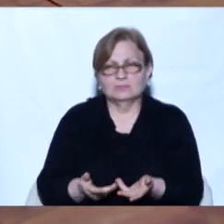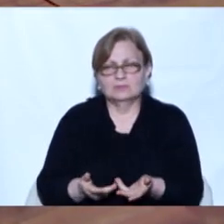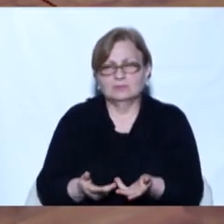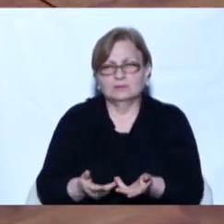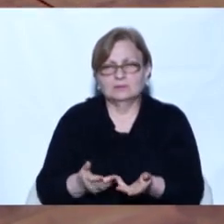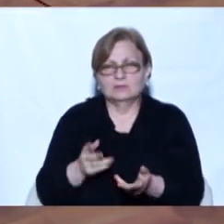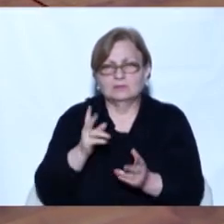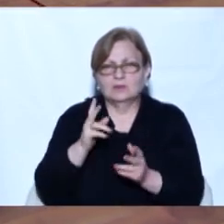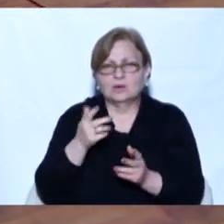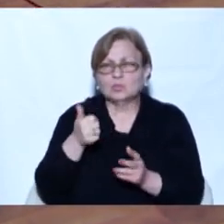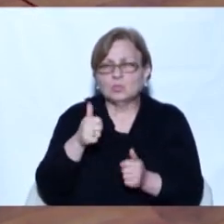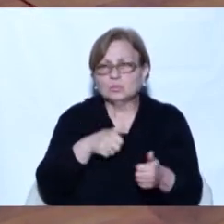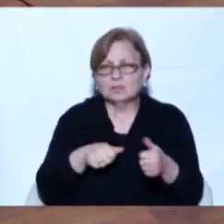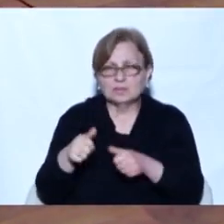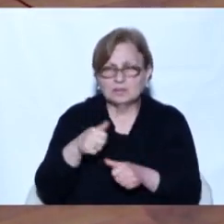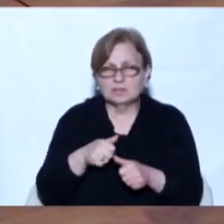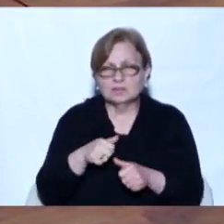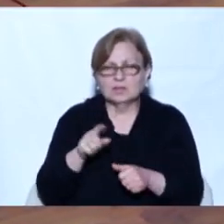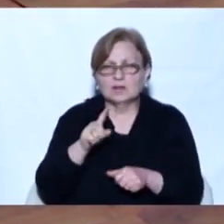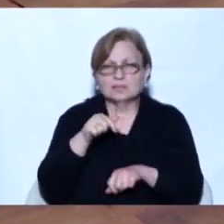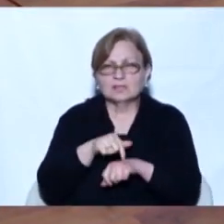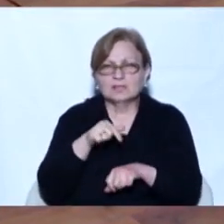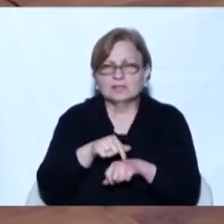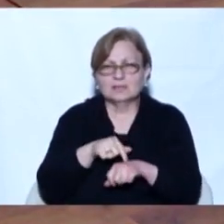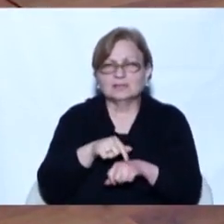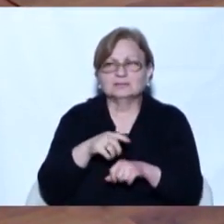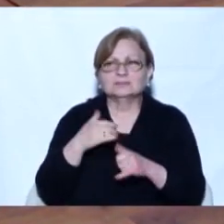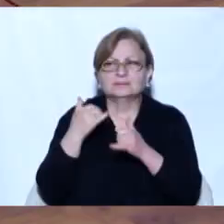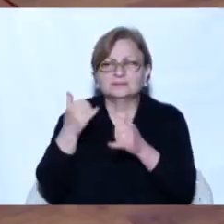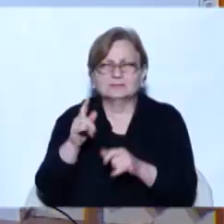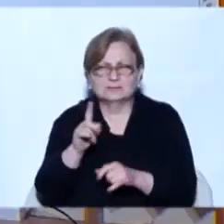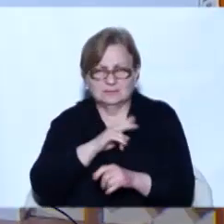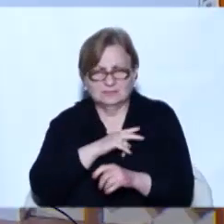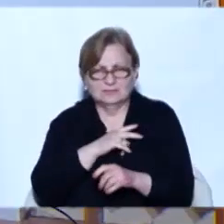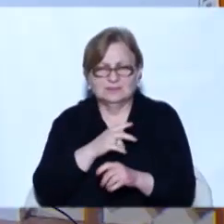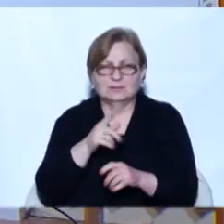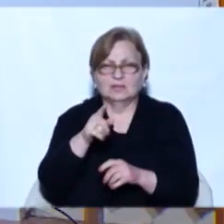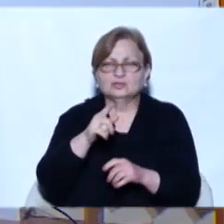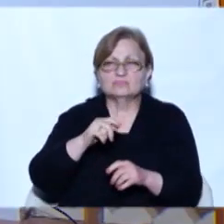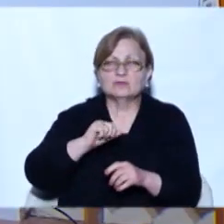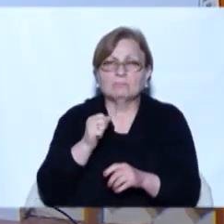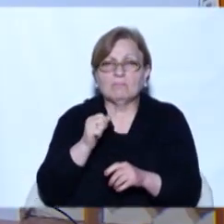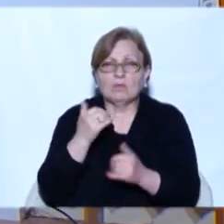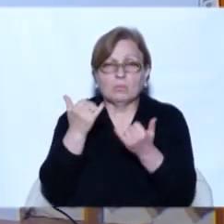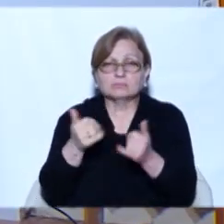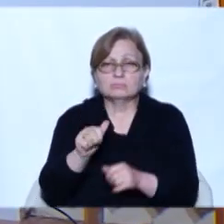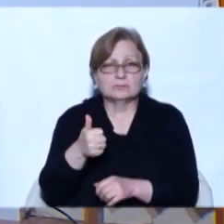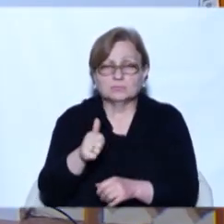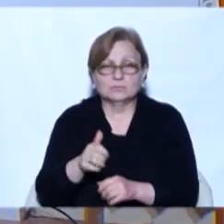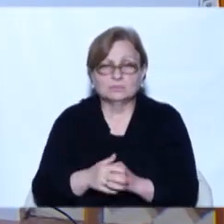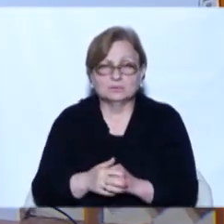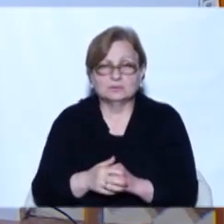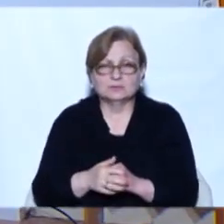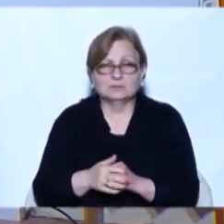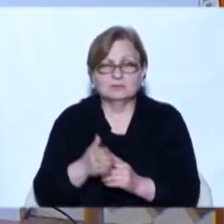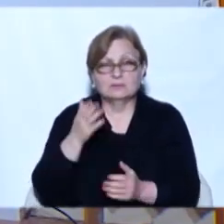როდის ეხმარებით ხოლმე? რას გრძნობ მათ მიმართ? როგორი არის თქვენი მეგობრობა?